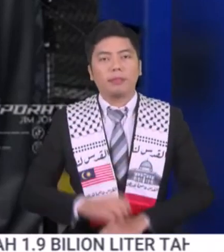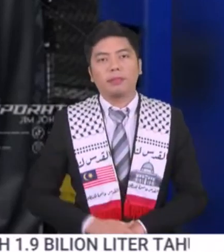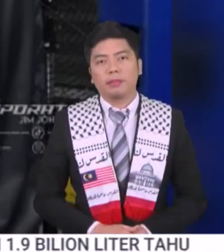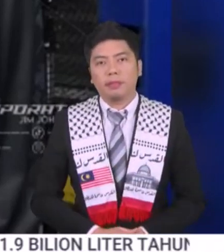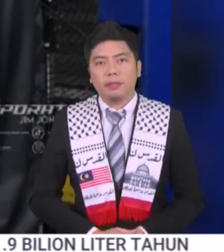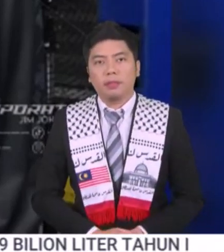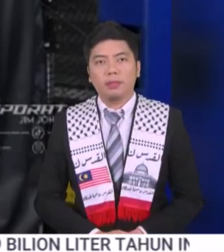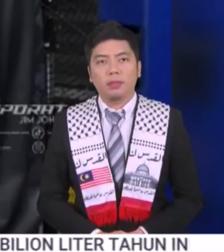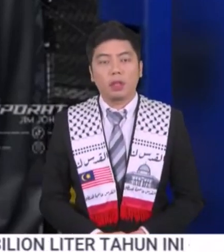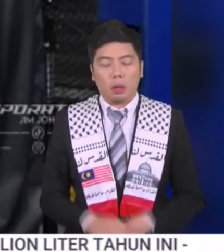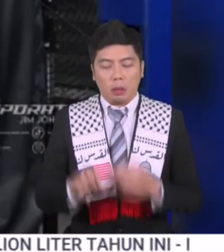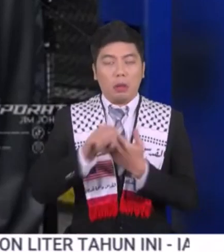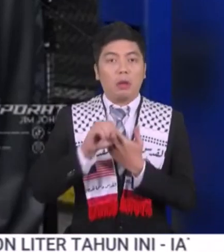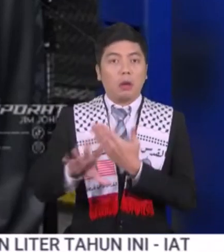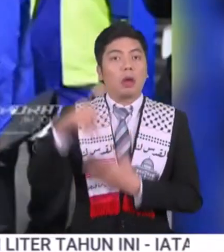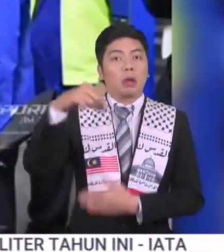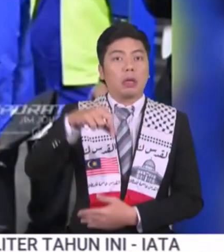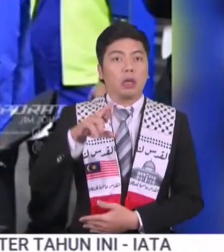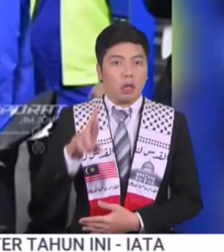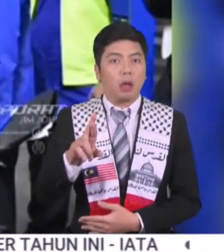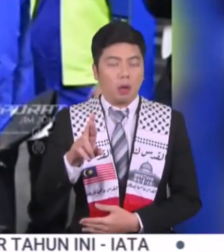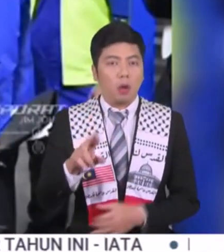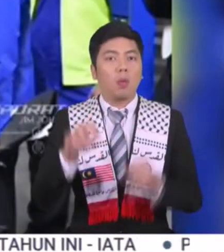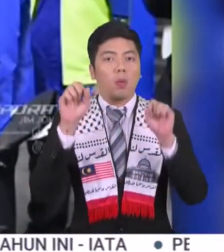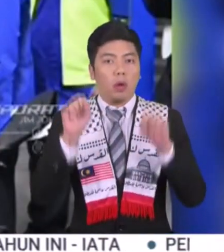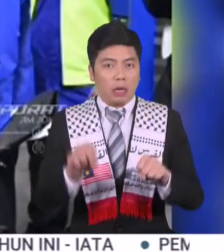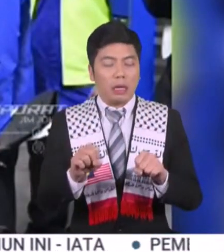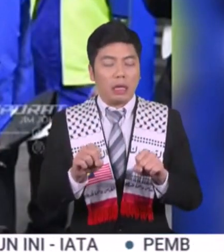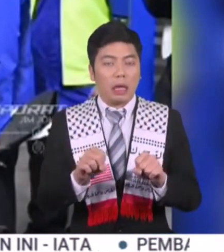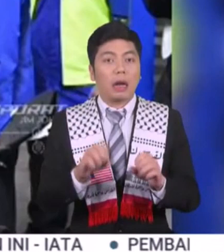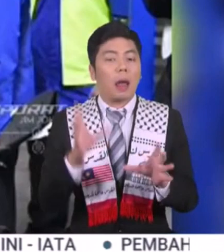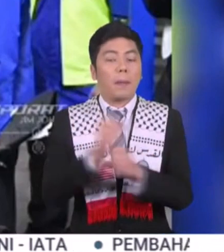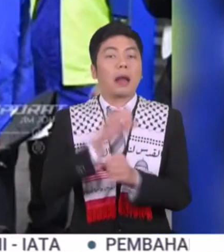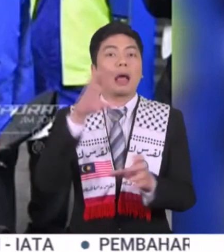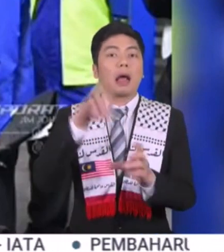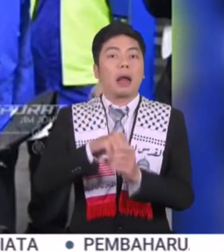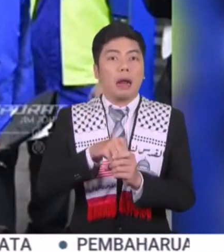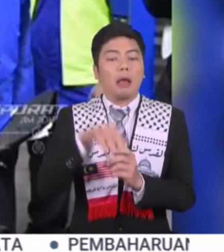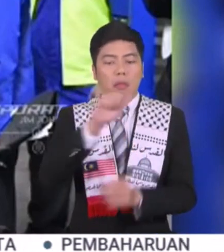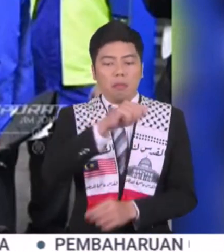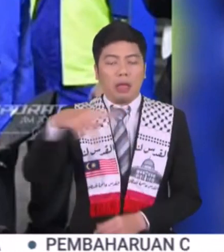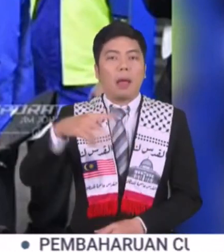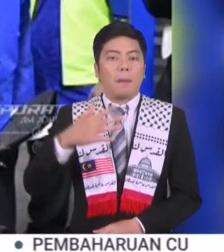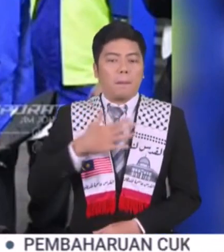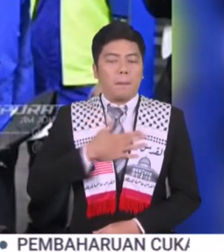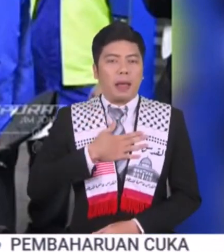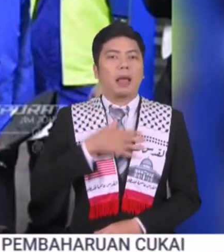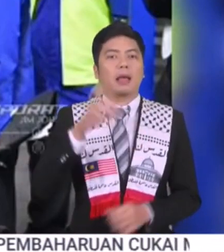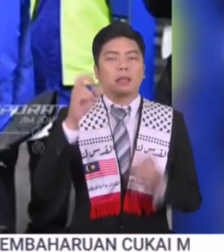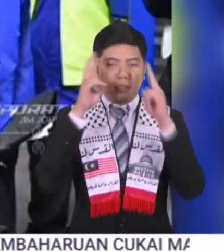ketara dilaporkan. Kod QR MyTrip boleh dijana menerusi aplikasi MySejahtera.